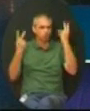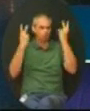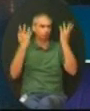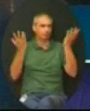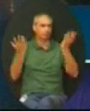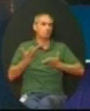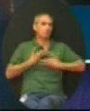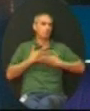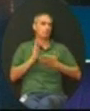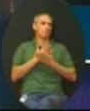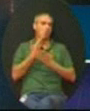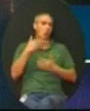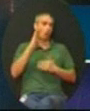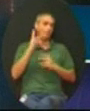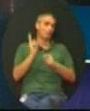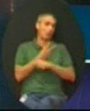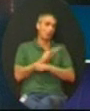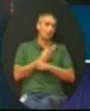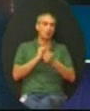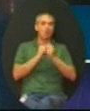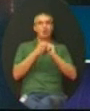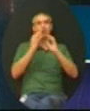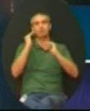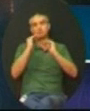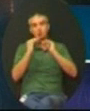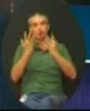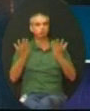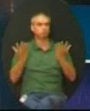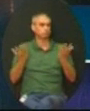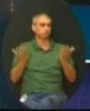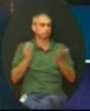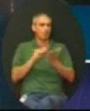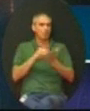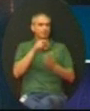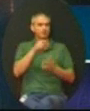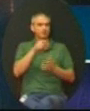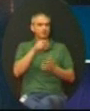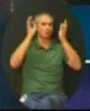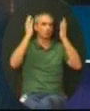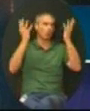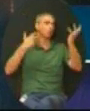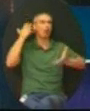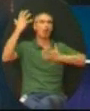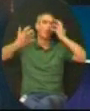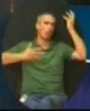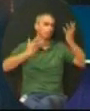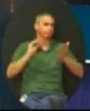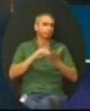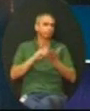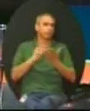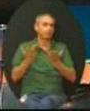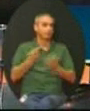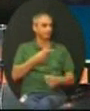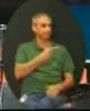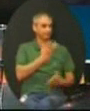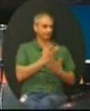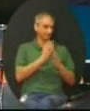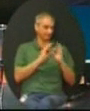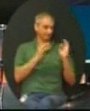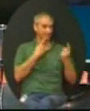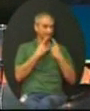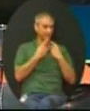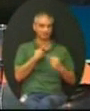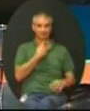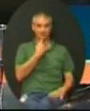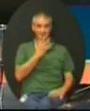שמתקבלים באמצעות רוב רגיל או מיוחס וכולי. למה פה צריך לעשות מין טעם כזה שונה? אז אתה יודע, פתחנו את השיחה, אמרתי